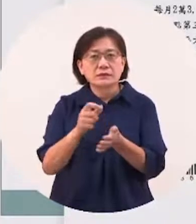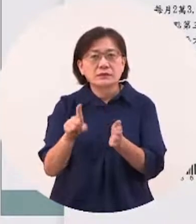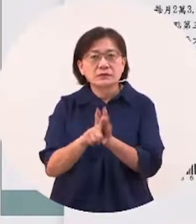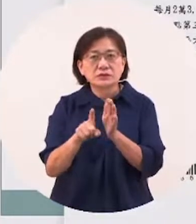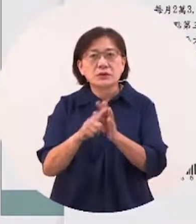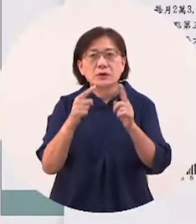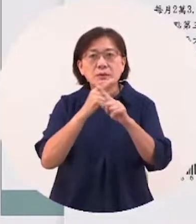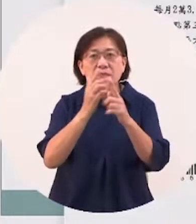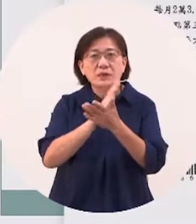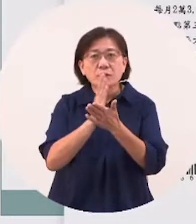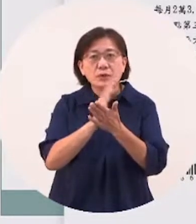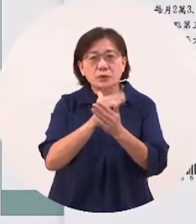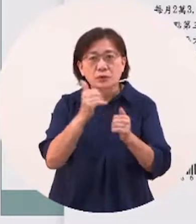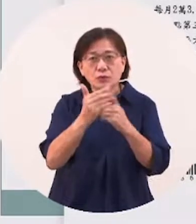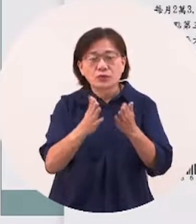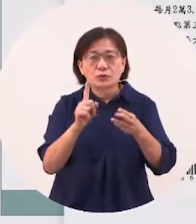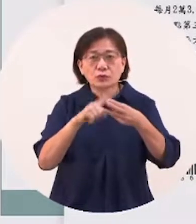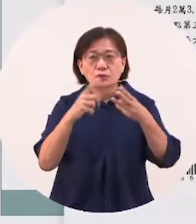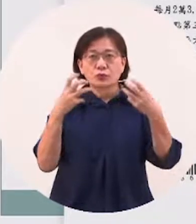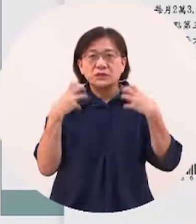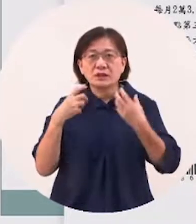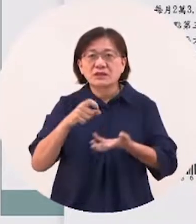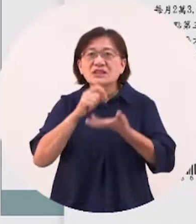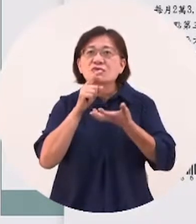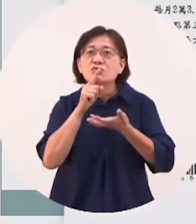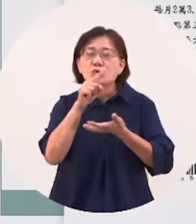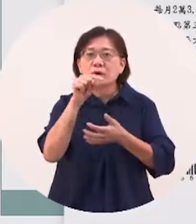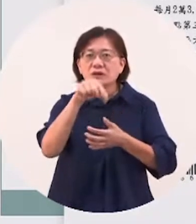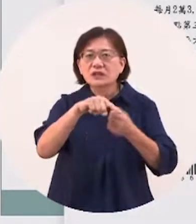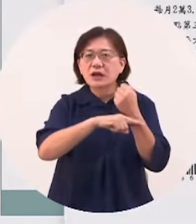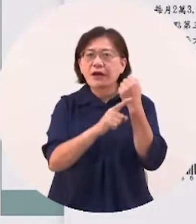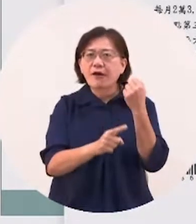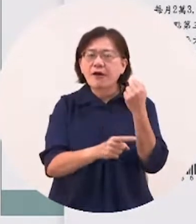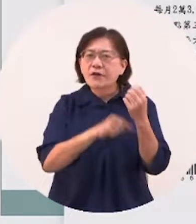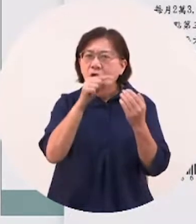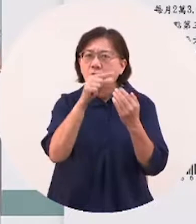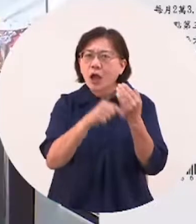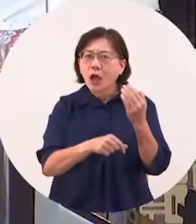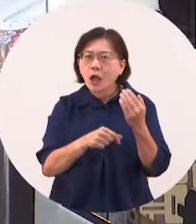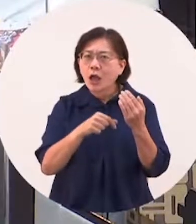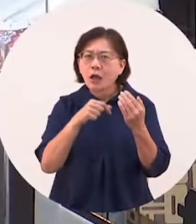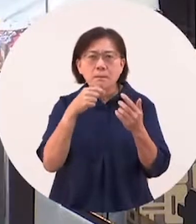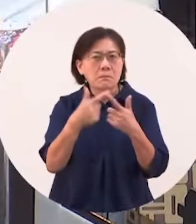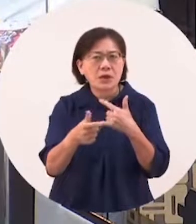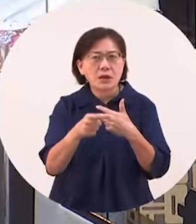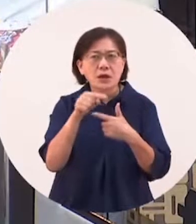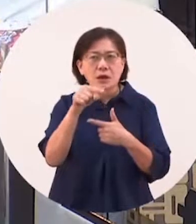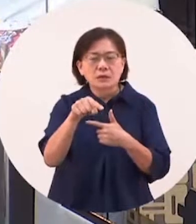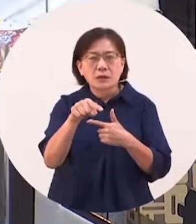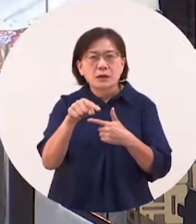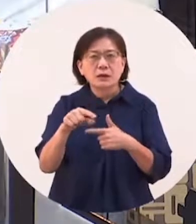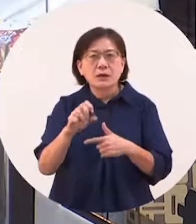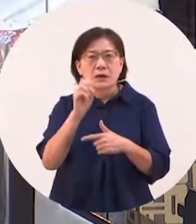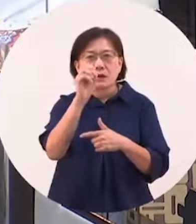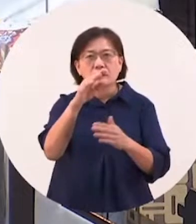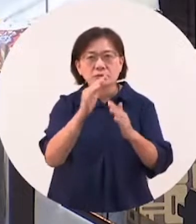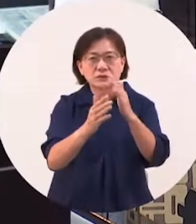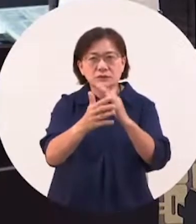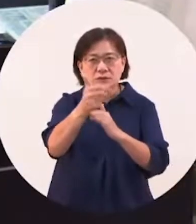任讲这袂使，依法不合，要报市长，伊不但